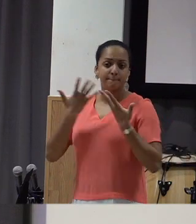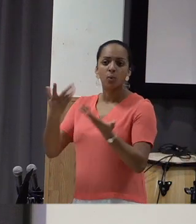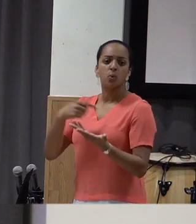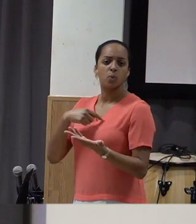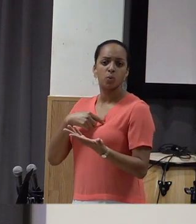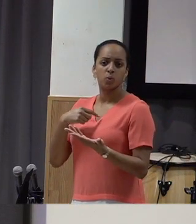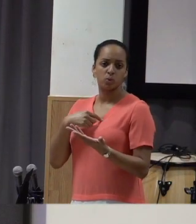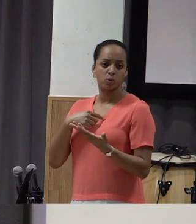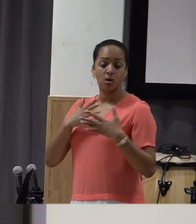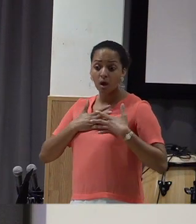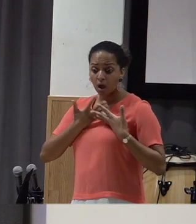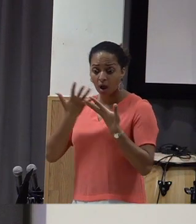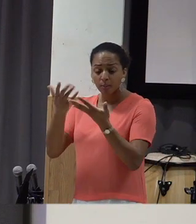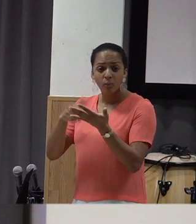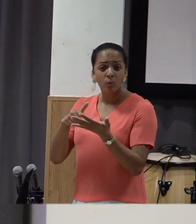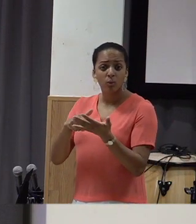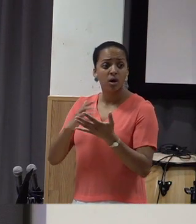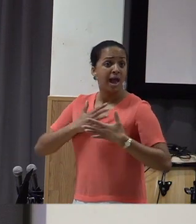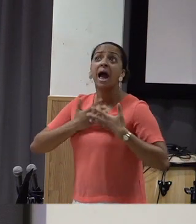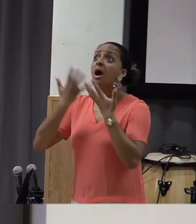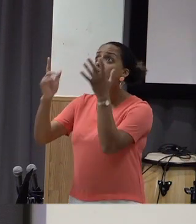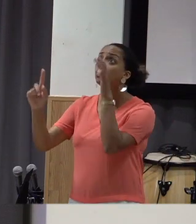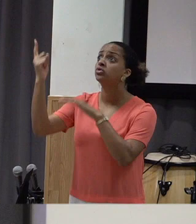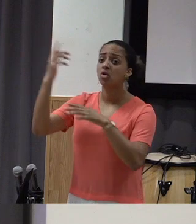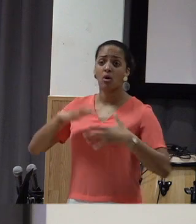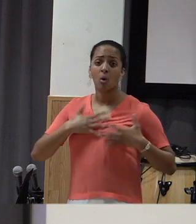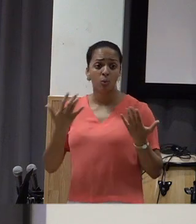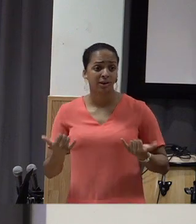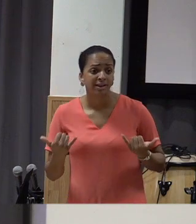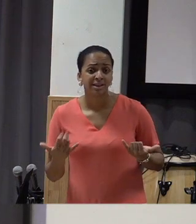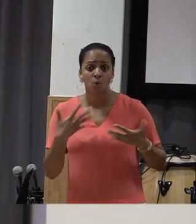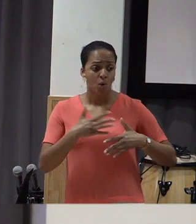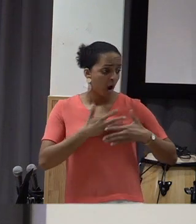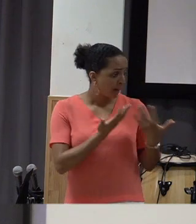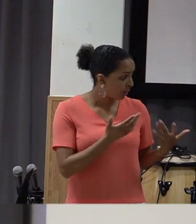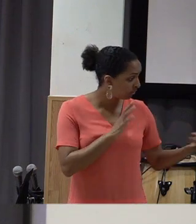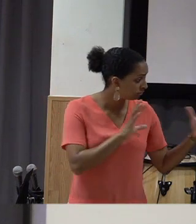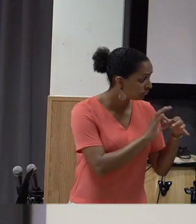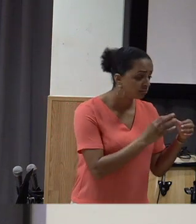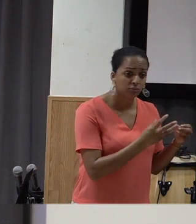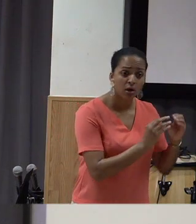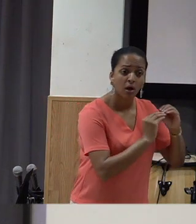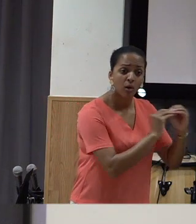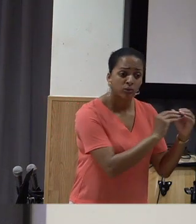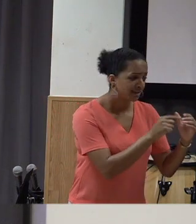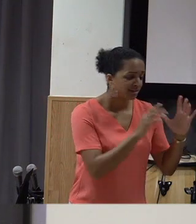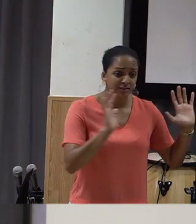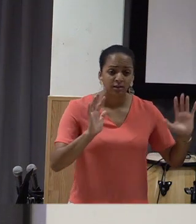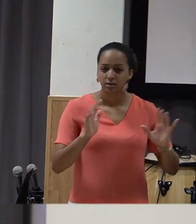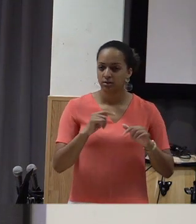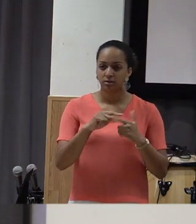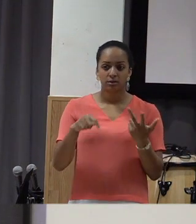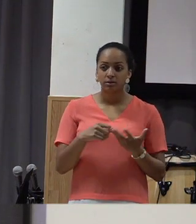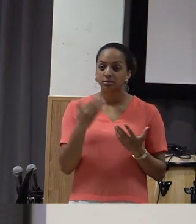que si nous manquions d'amour, que ce soit envers Dieu, envers l'Église ou envers les hommes en général, nos prières ne pouvaient pas s'exprimer ou alors